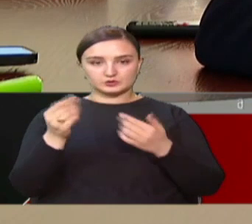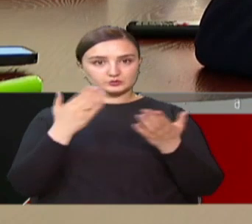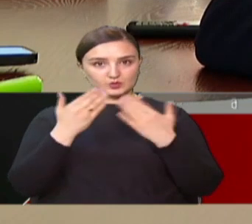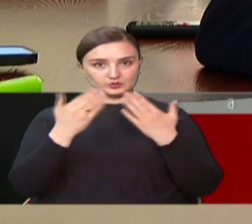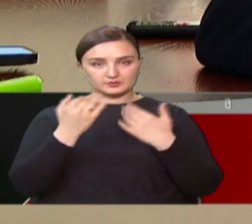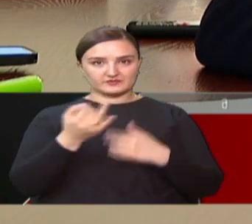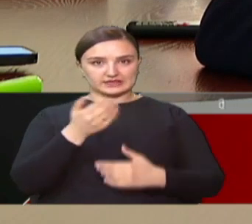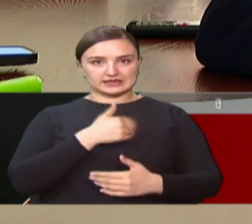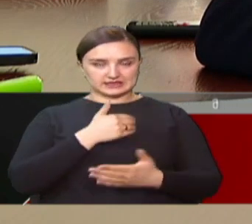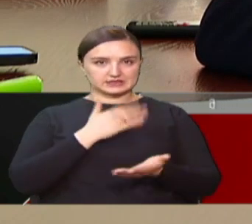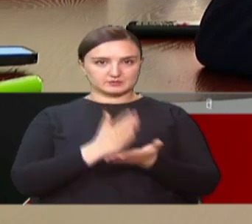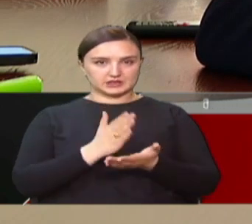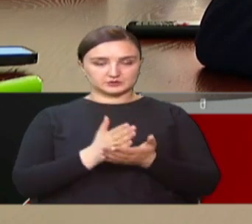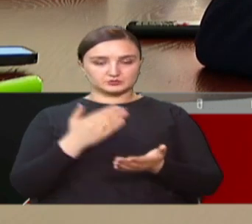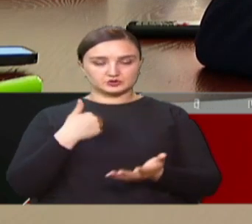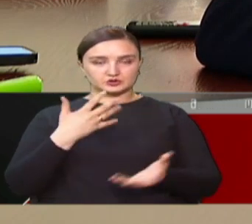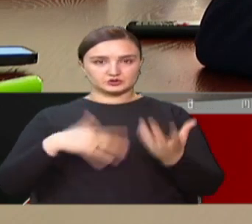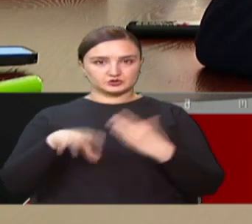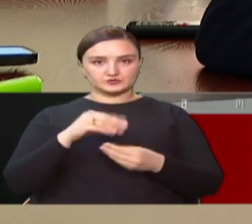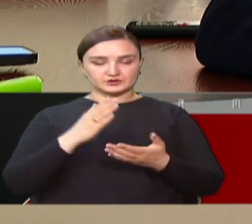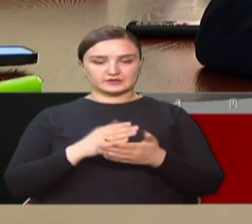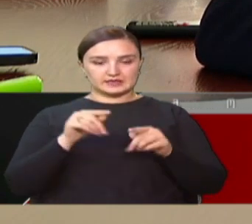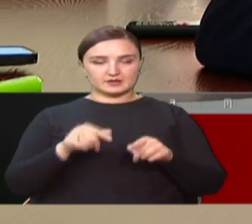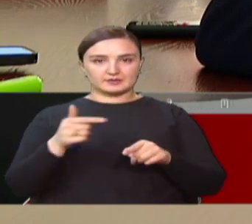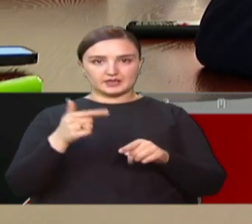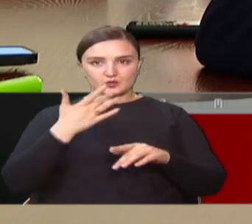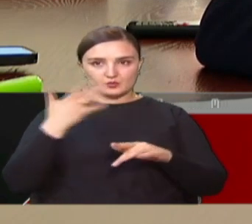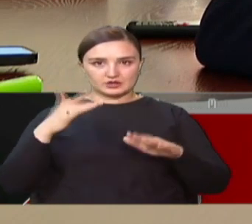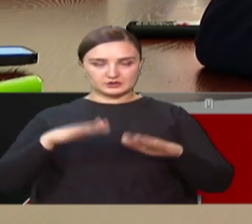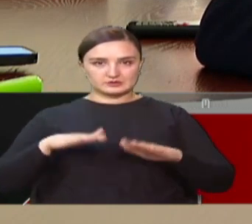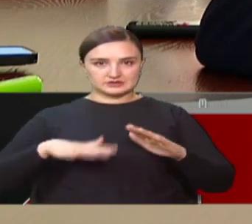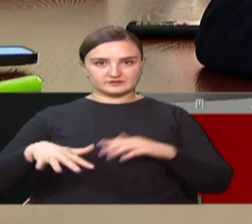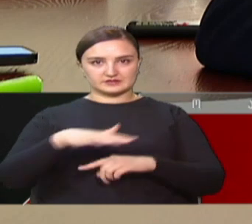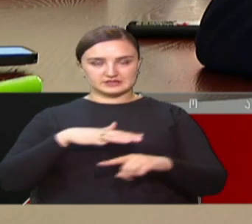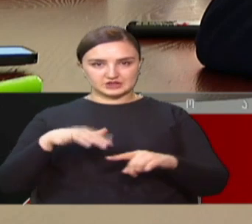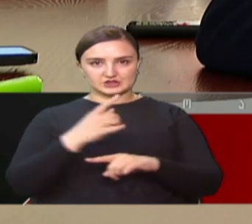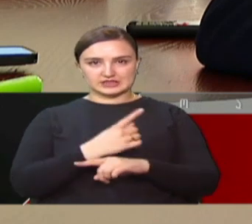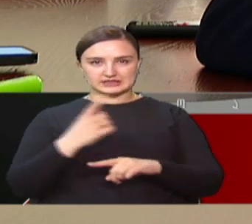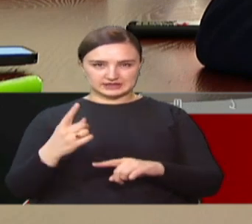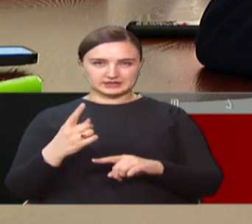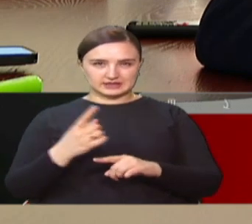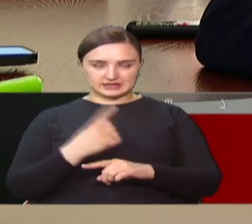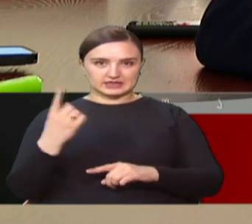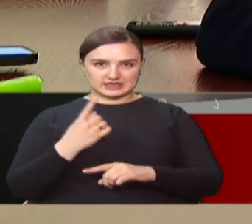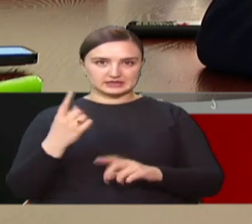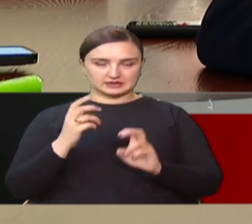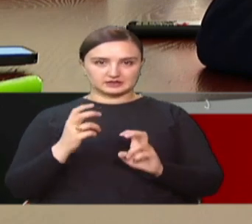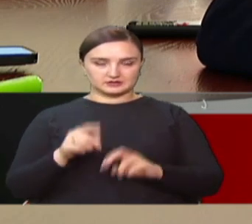ბოლოს ინტერესები არსებობს და ჩვენ ვართ ამ გეოპოლიტიკურ სივრცეში ერთ-ერთი ყველაზე, ალბათ ერთ-ერთი კი არა,